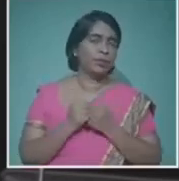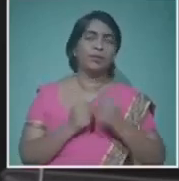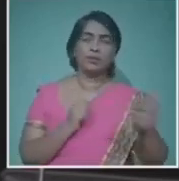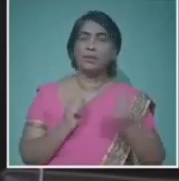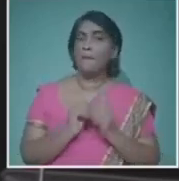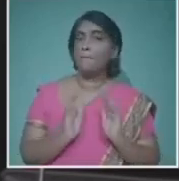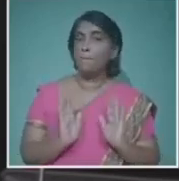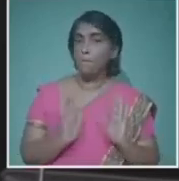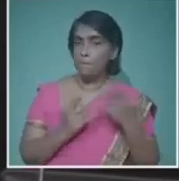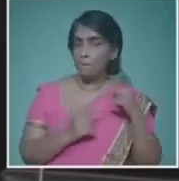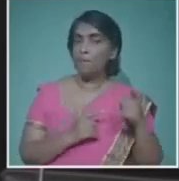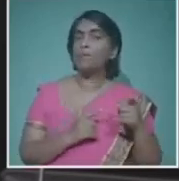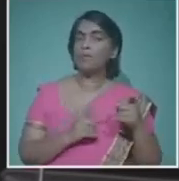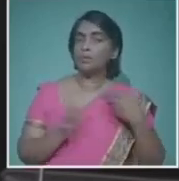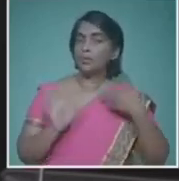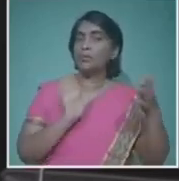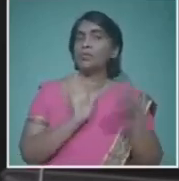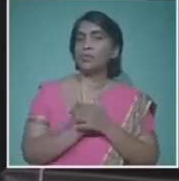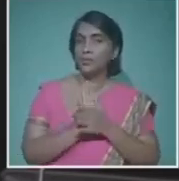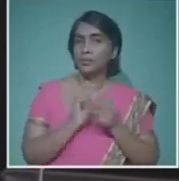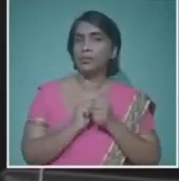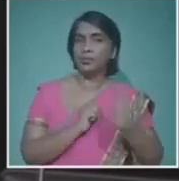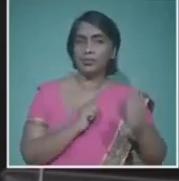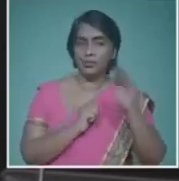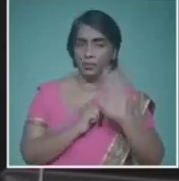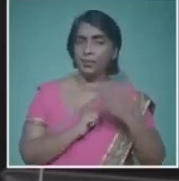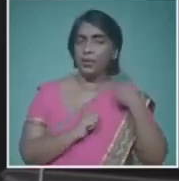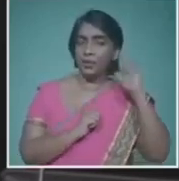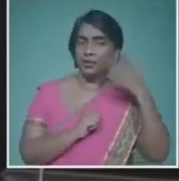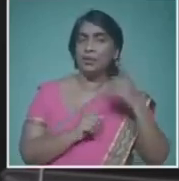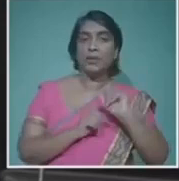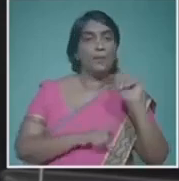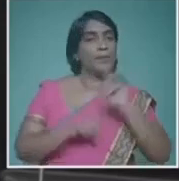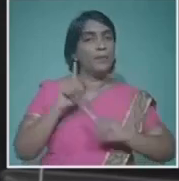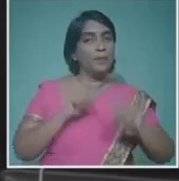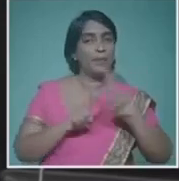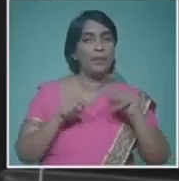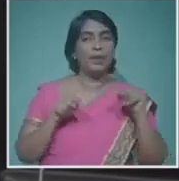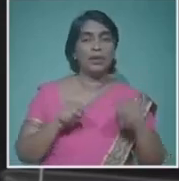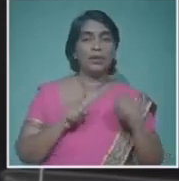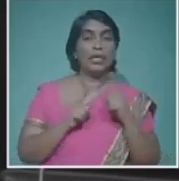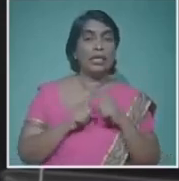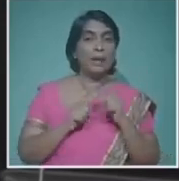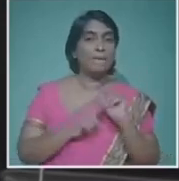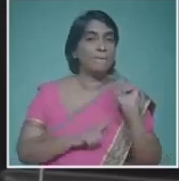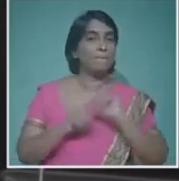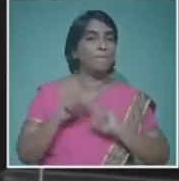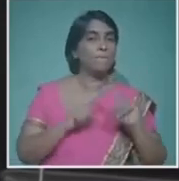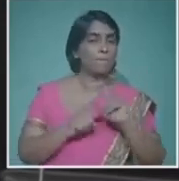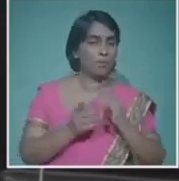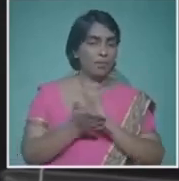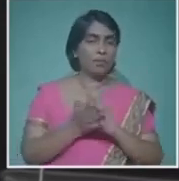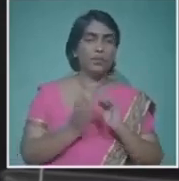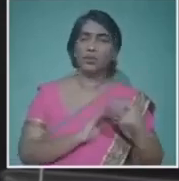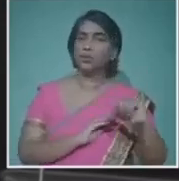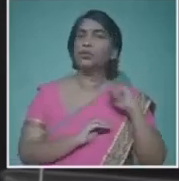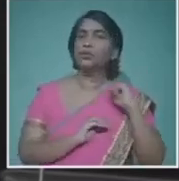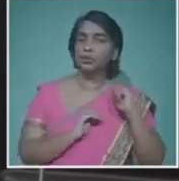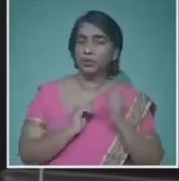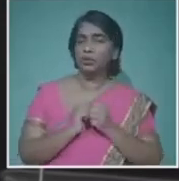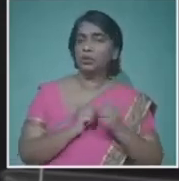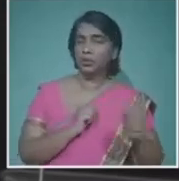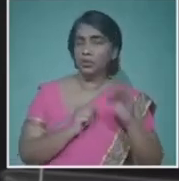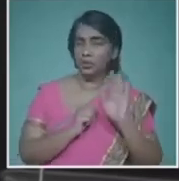ක්‍රියාත්මක කිරීමට ඒක ඒකාබද්ධ කිරීම සඳහාත් කටයුතු කරනවා. විශේෂයෙන්ම අපි පාර්ලිමේන්තුවේ e-parliamentu සේවාව ශක්තිමත් කිරීමේ